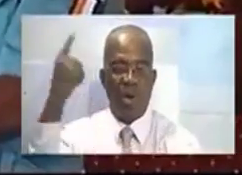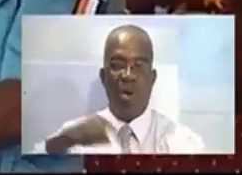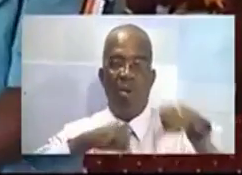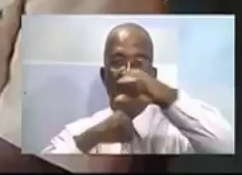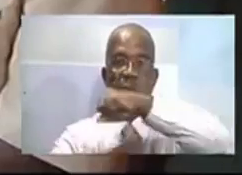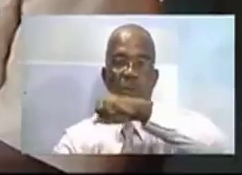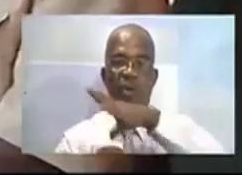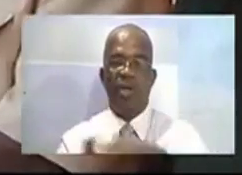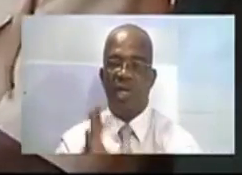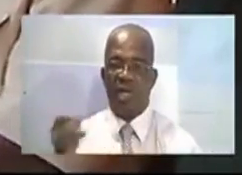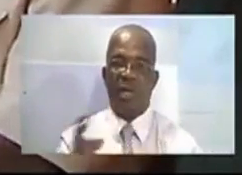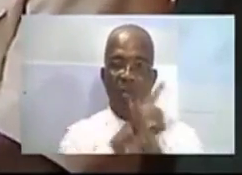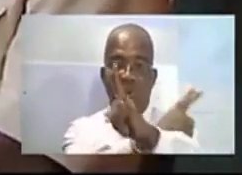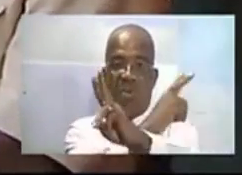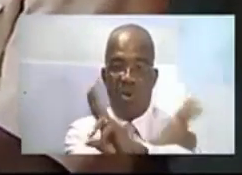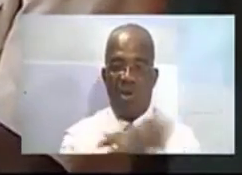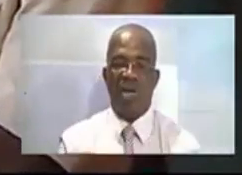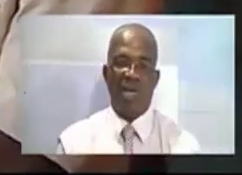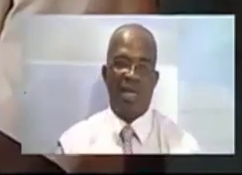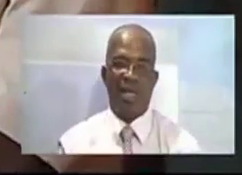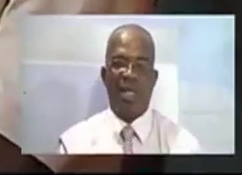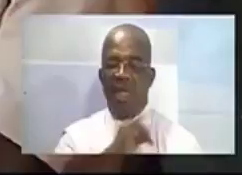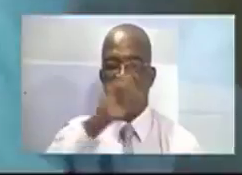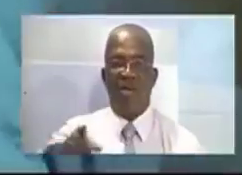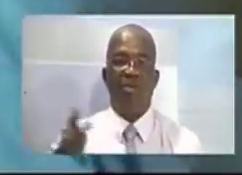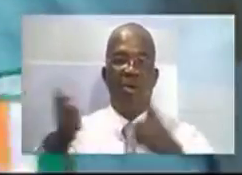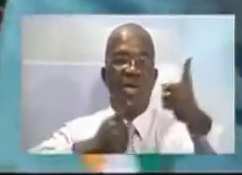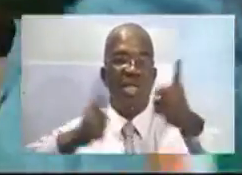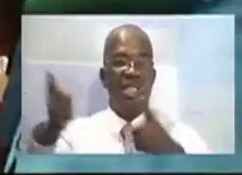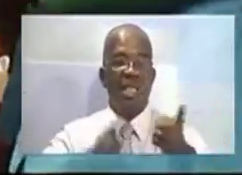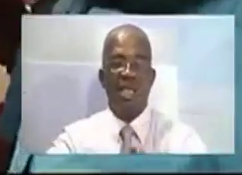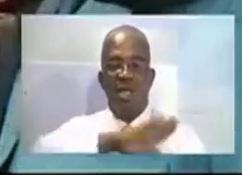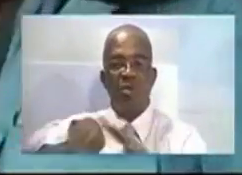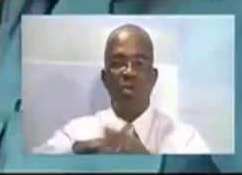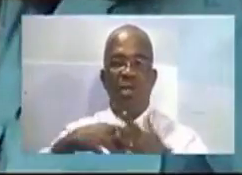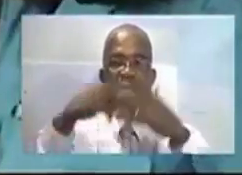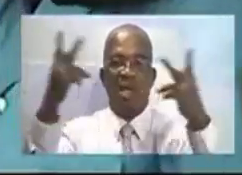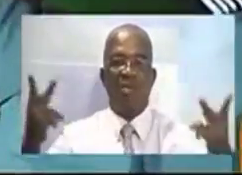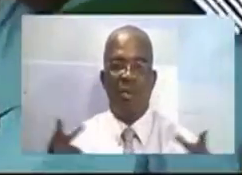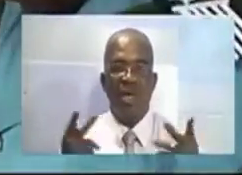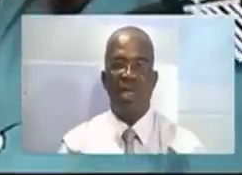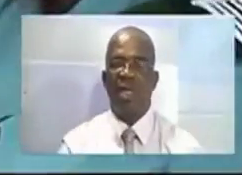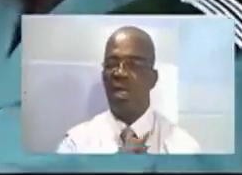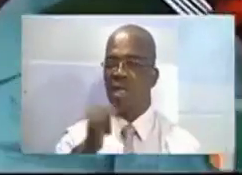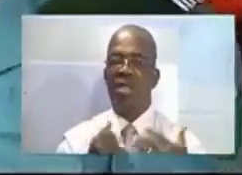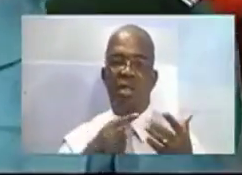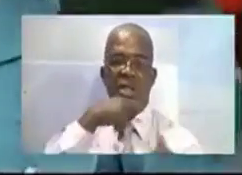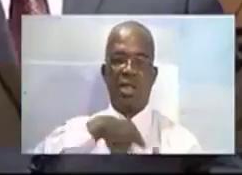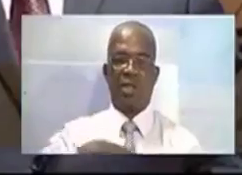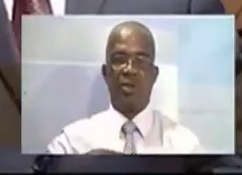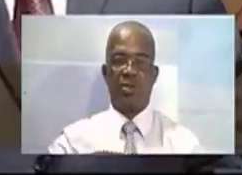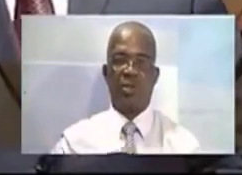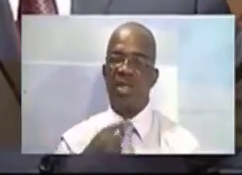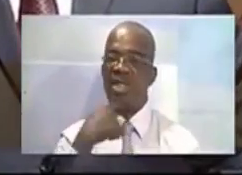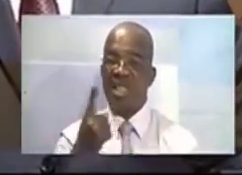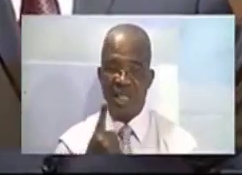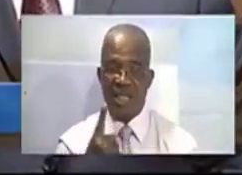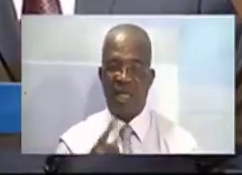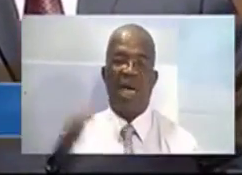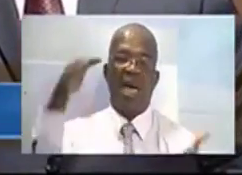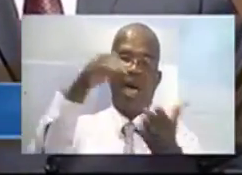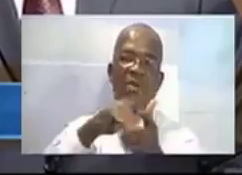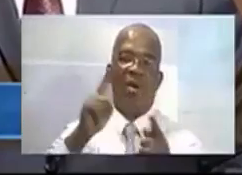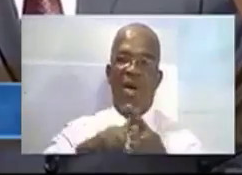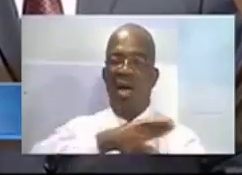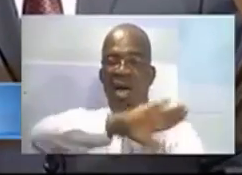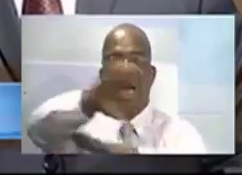des institutions chargées de la gestion de ces aires protégées s'imposent. Je voudrais vraiment lancer encore un appel à